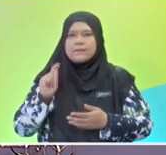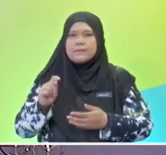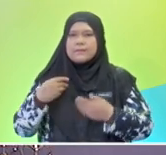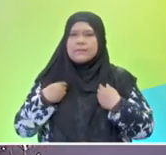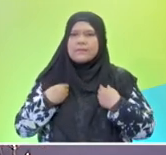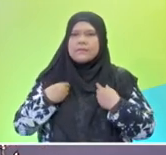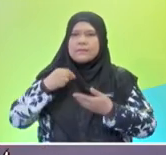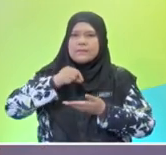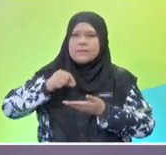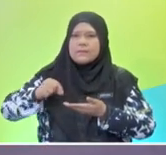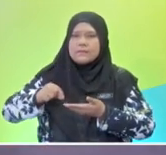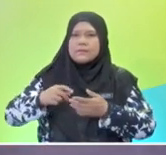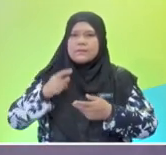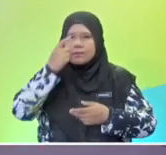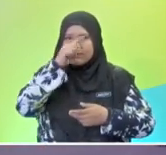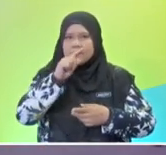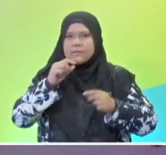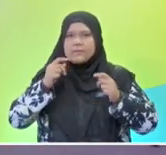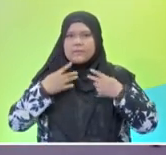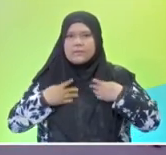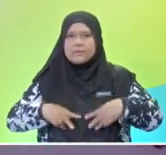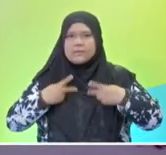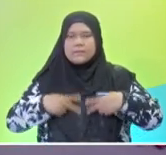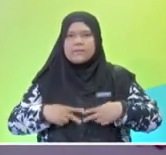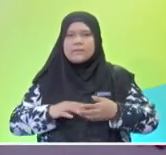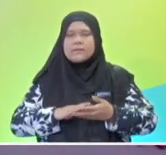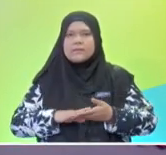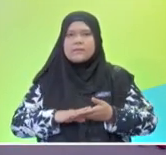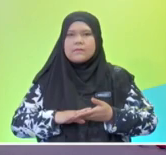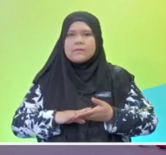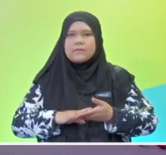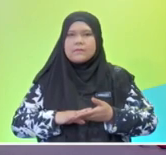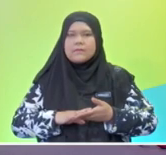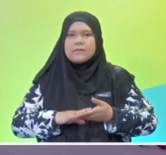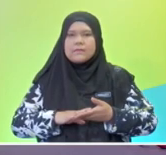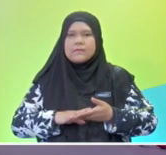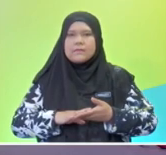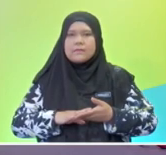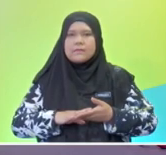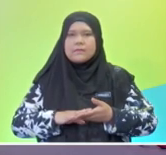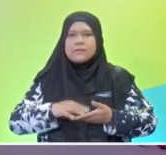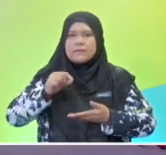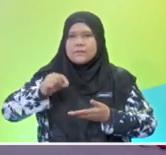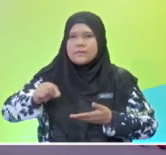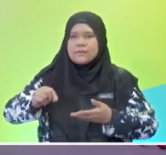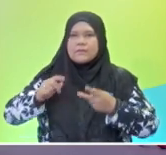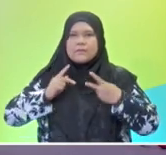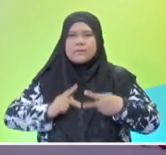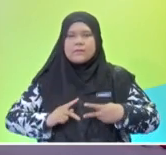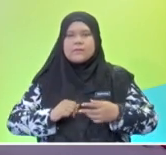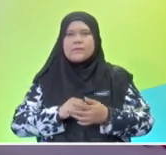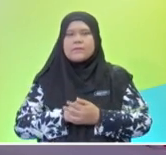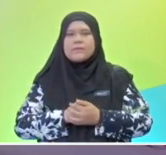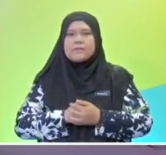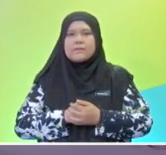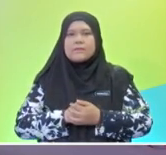marker fabric. Okay. Marker fabric ke cikgu? Fabric ni kain. Jadi marker kain inilah yang sesuai untuk